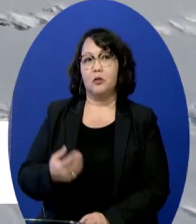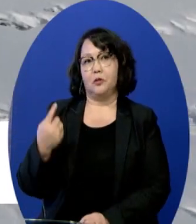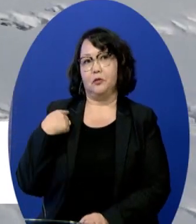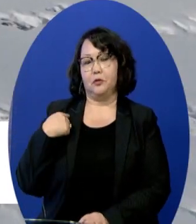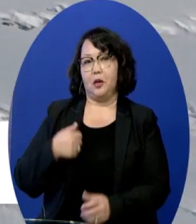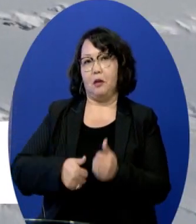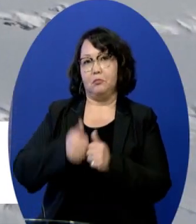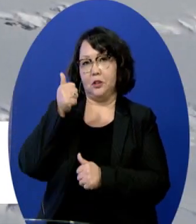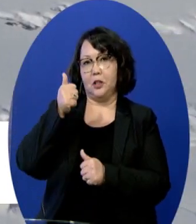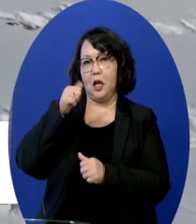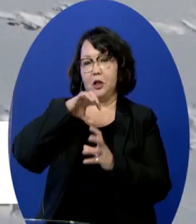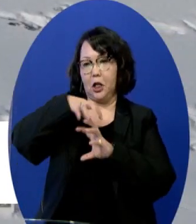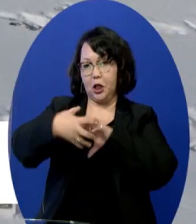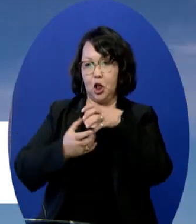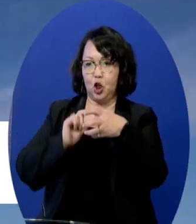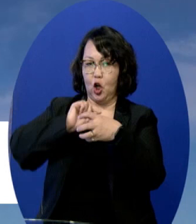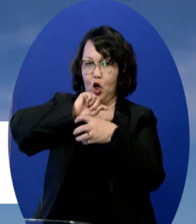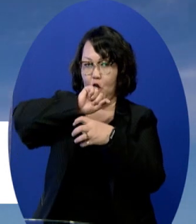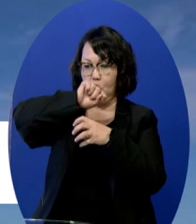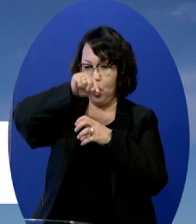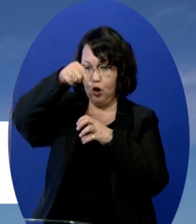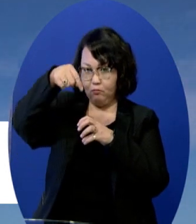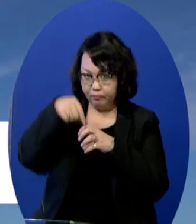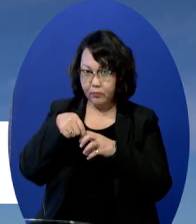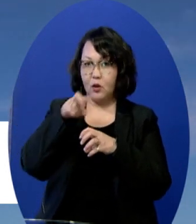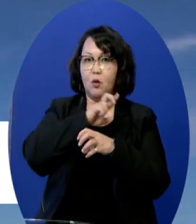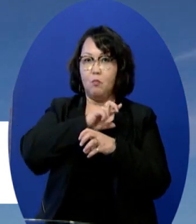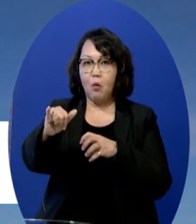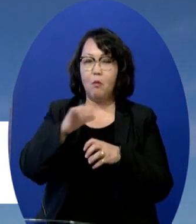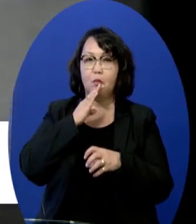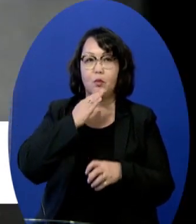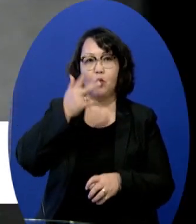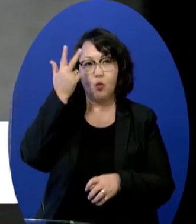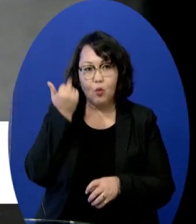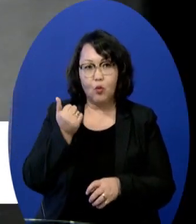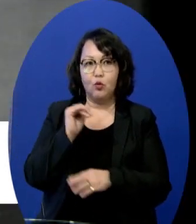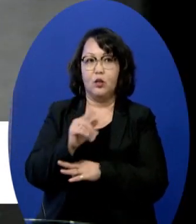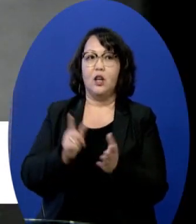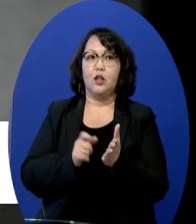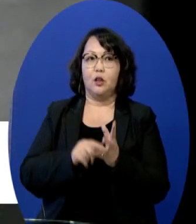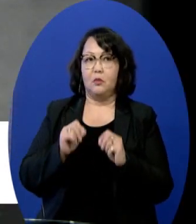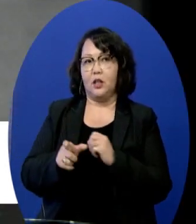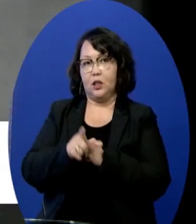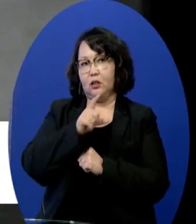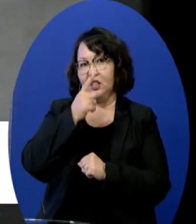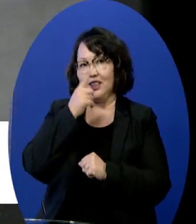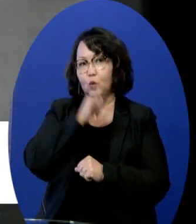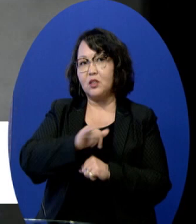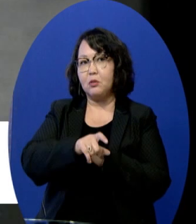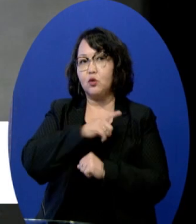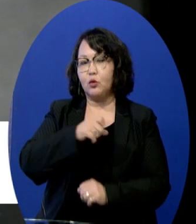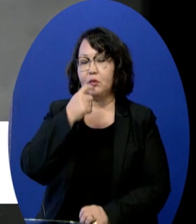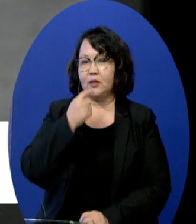тойрог замд амжилттай шилжсэн. За харин түүнээс хойш их дэлхийд газардахад 3 хоногийн хугацаа шаарддагдхыг хятадын мэрэгчлэнүүд мэдээлж өгсөн